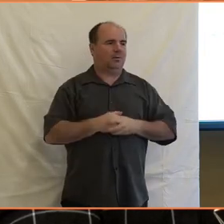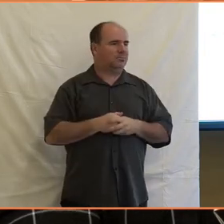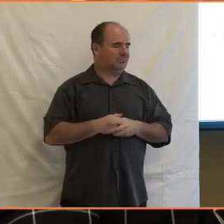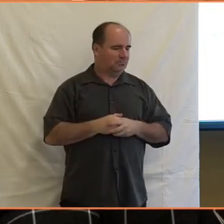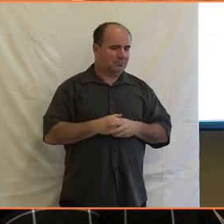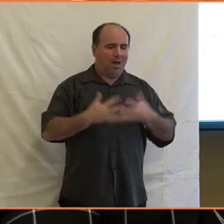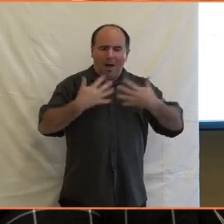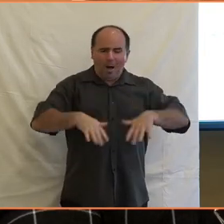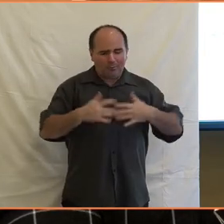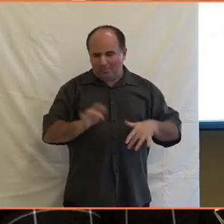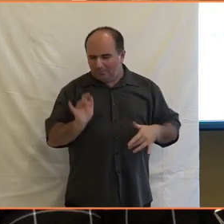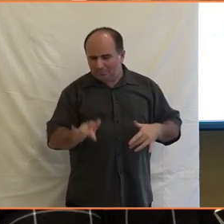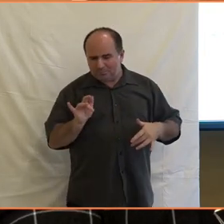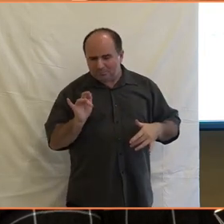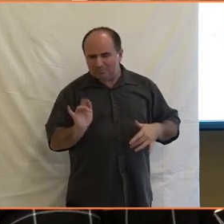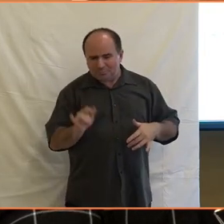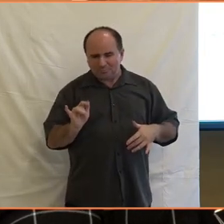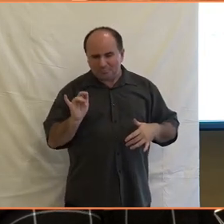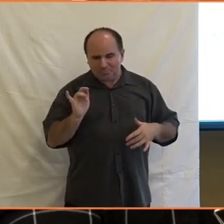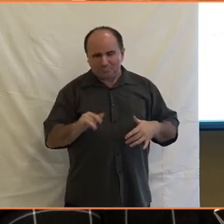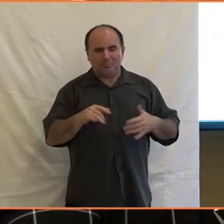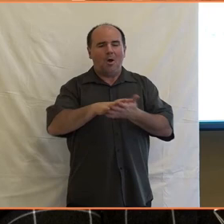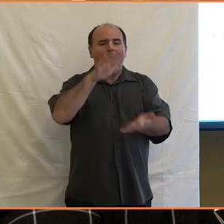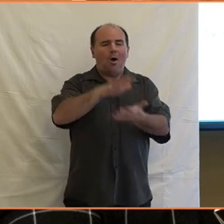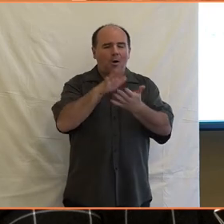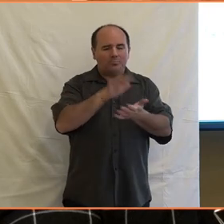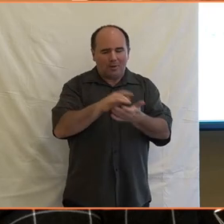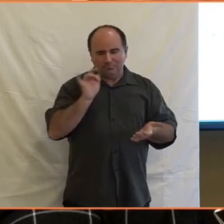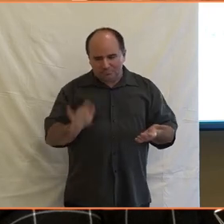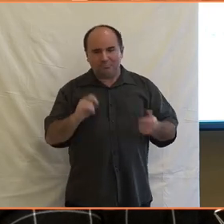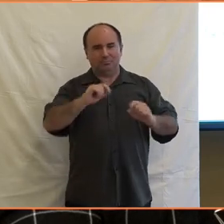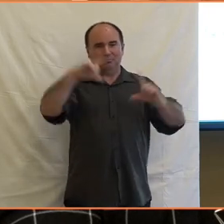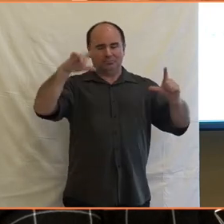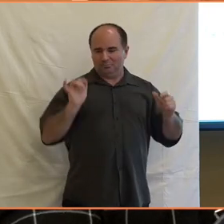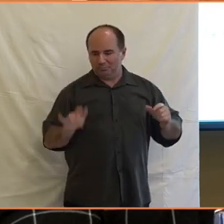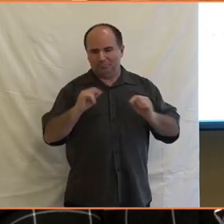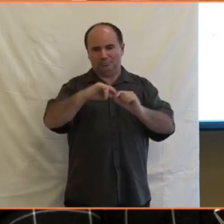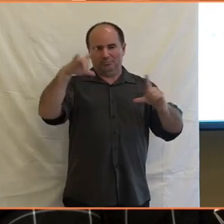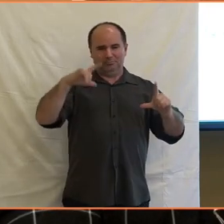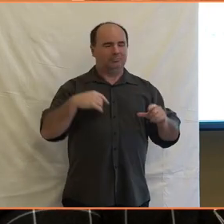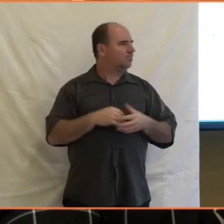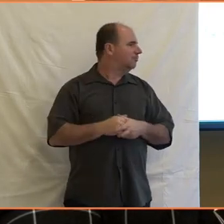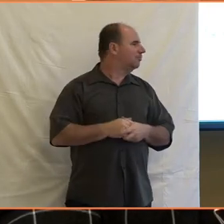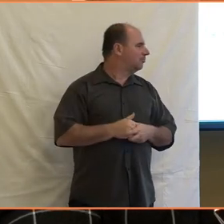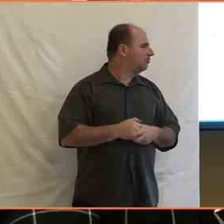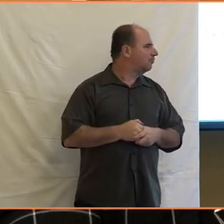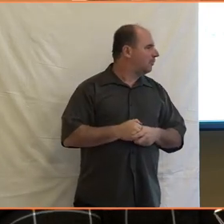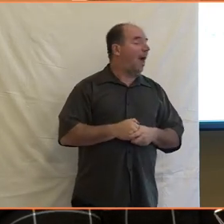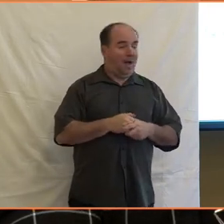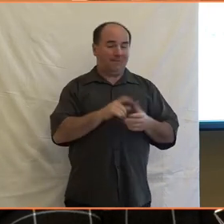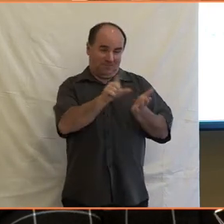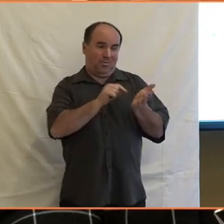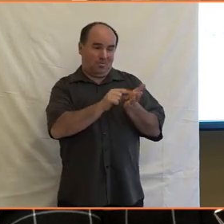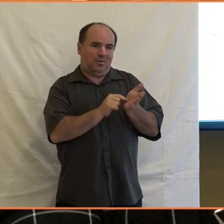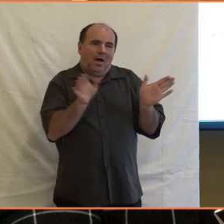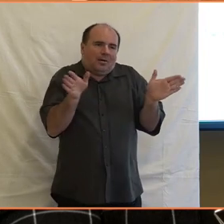těch souhlasů s personalizací obsahu, ale patří k tomu určitý využívání třeba úzkého spektra služeb.